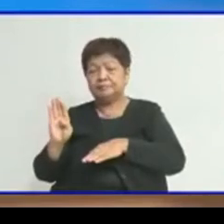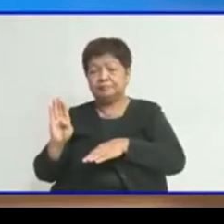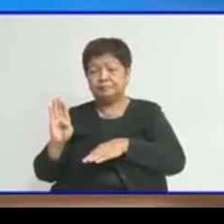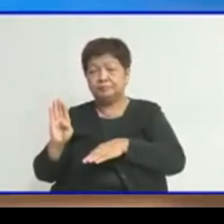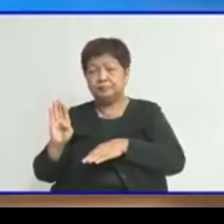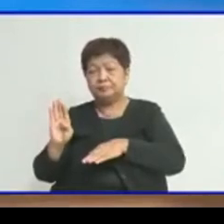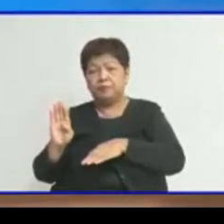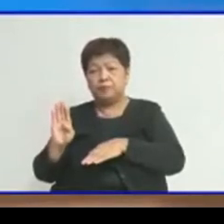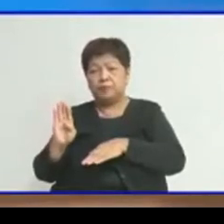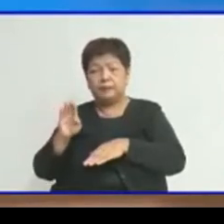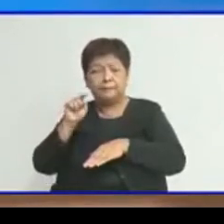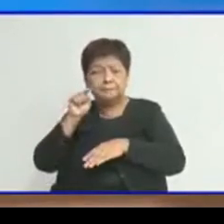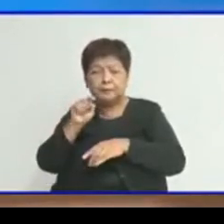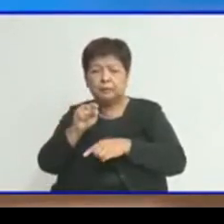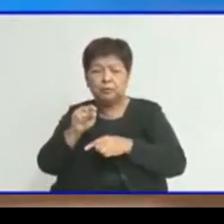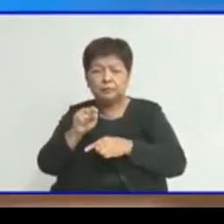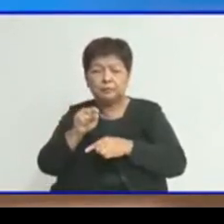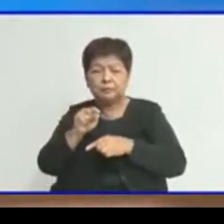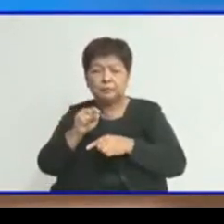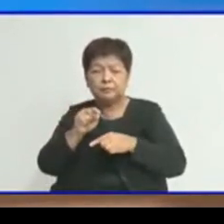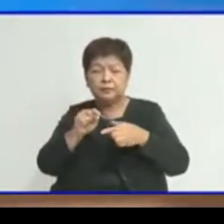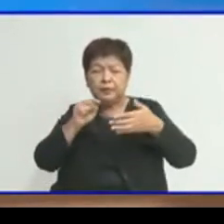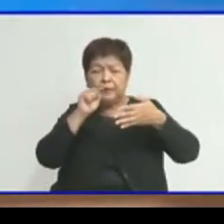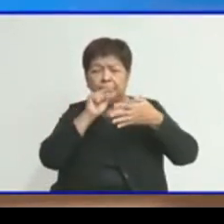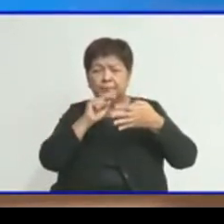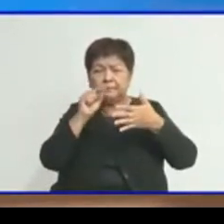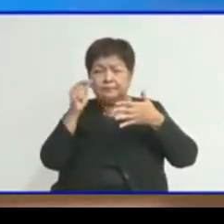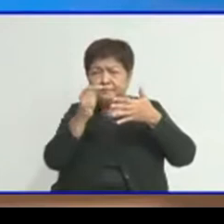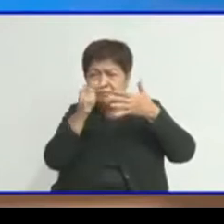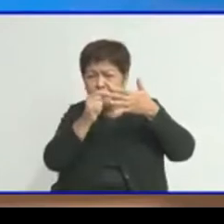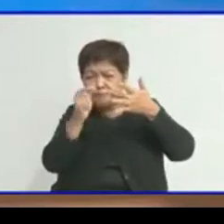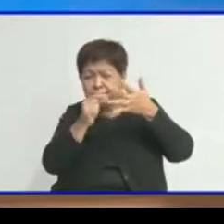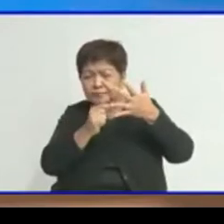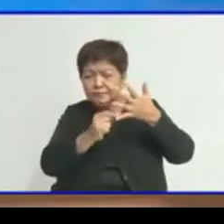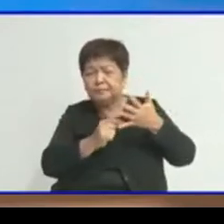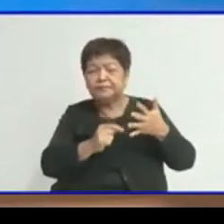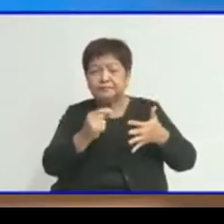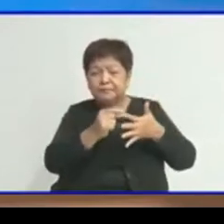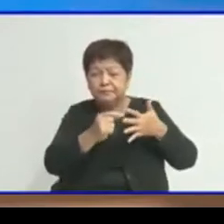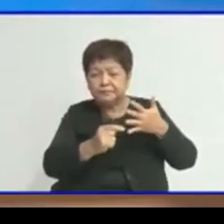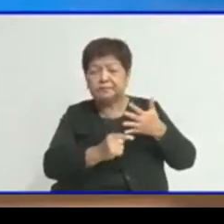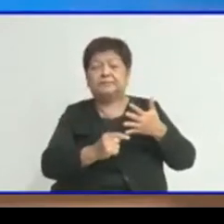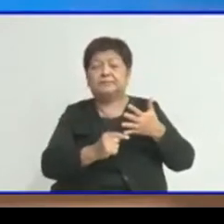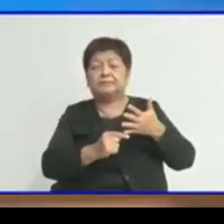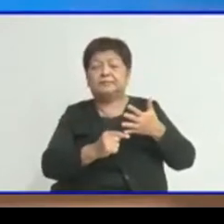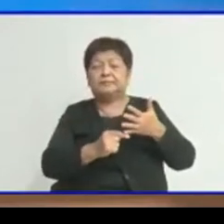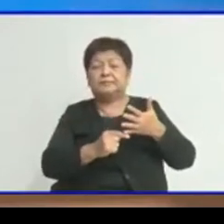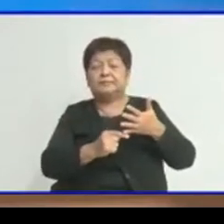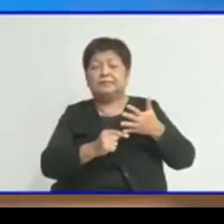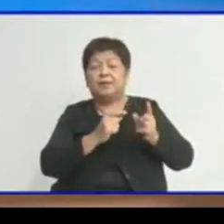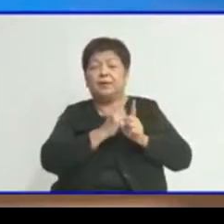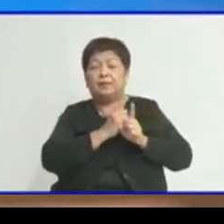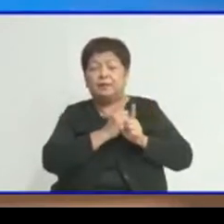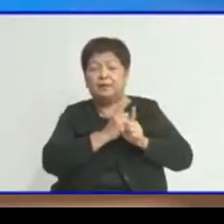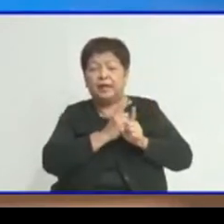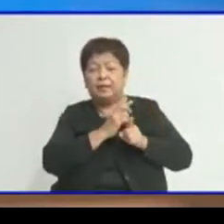ณฑ์การกำหนดวิธีการต่างๆหลังจากตัวระเบียบแล้วซึ่งค